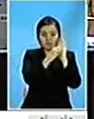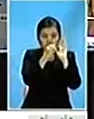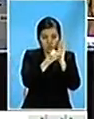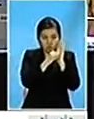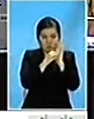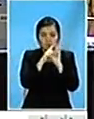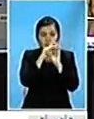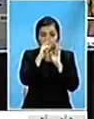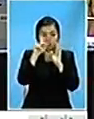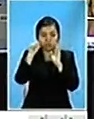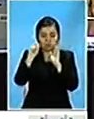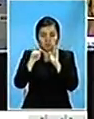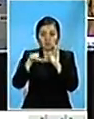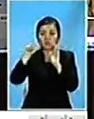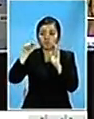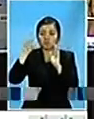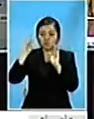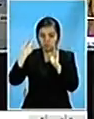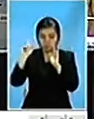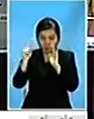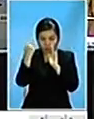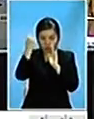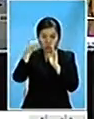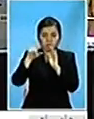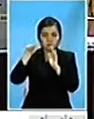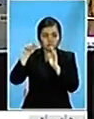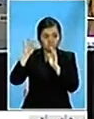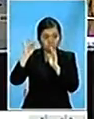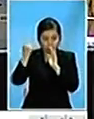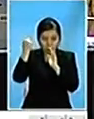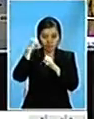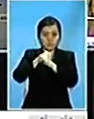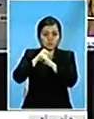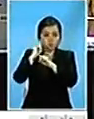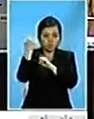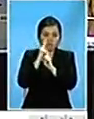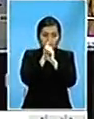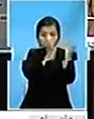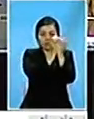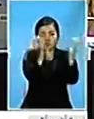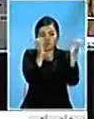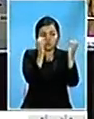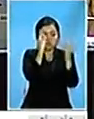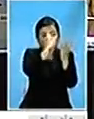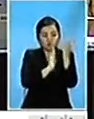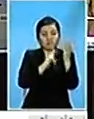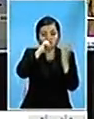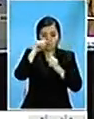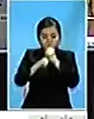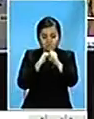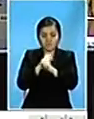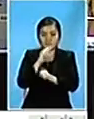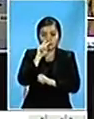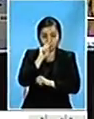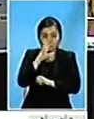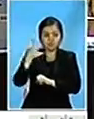ที่28นะครับใหม่แทนพันตำรวจเอกสามารถวงศ์สิริครับตามรัฐธรรมนูญแห่งราชอาณาจักรไทยพ.ศ. 2550มาตร